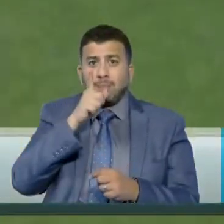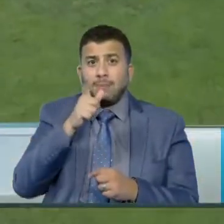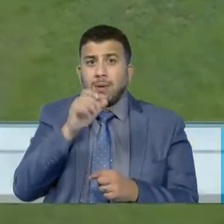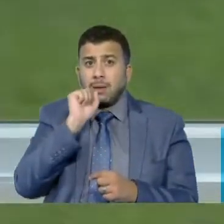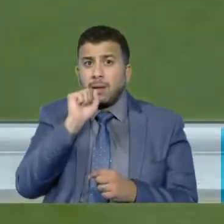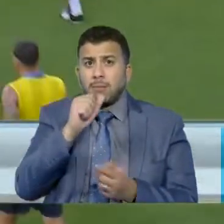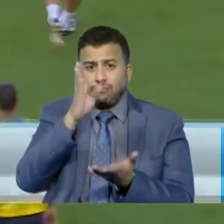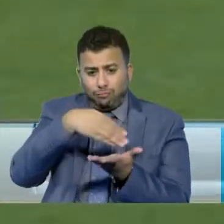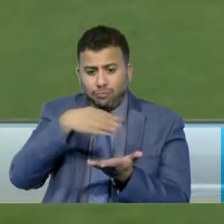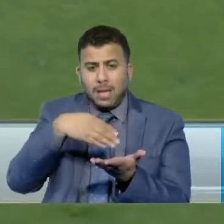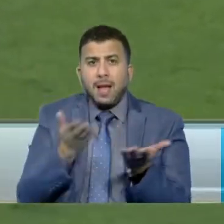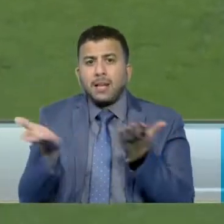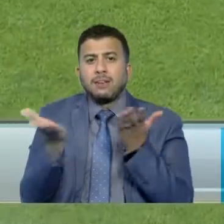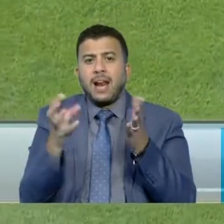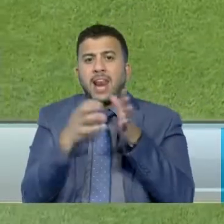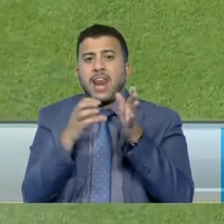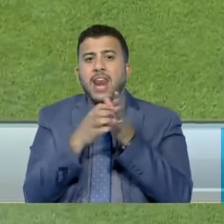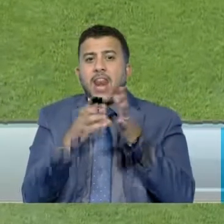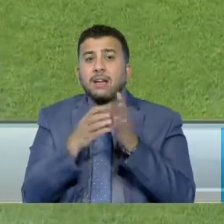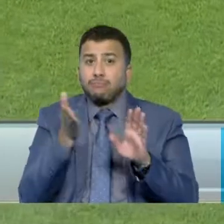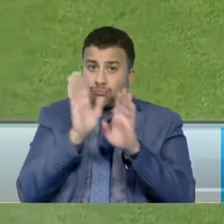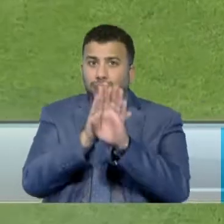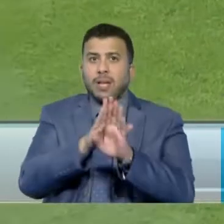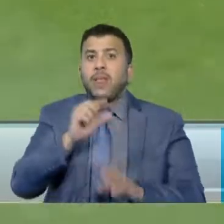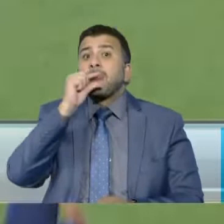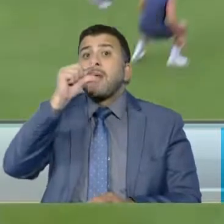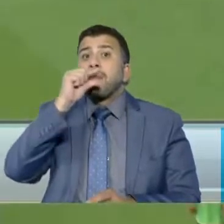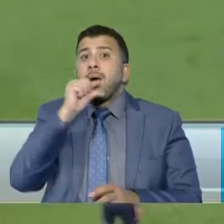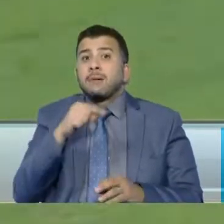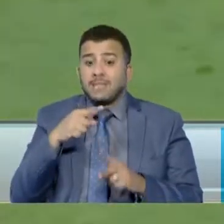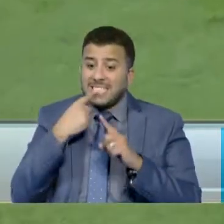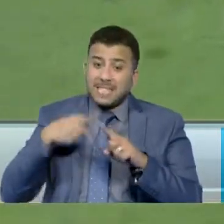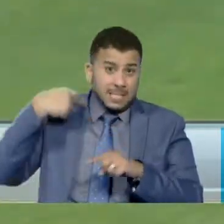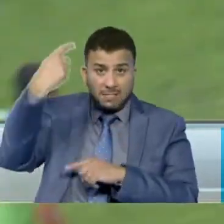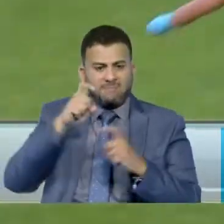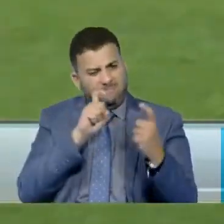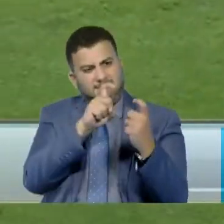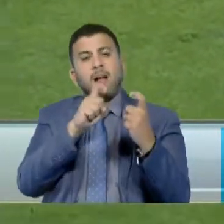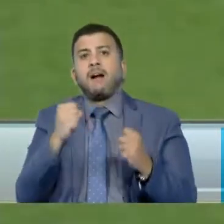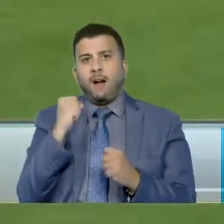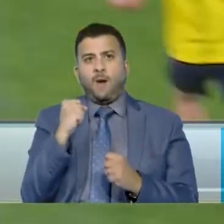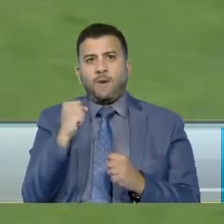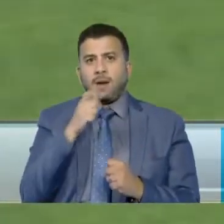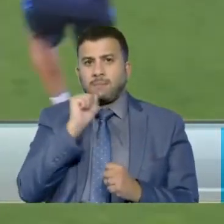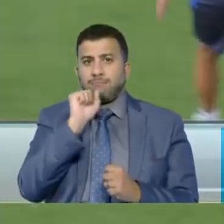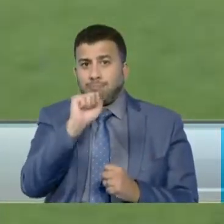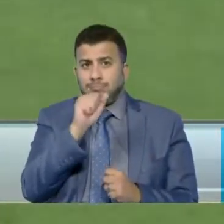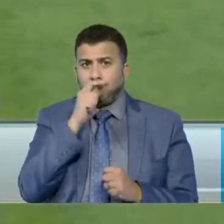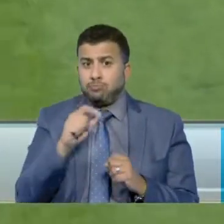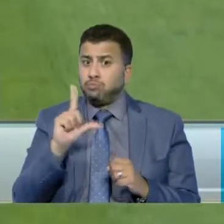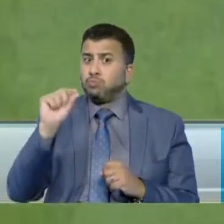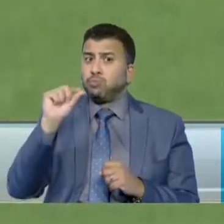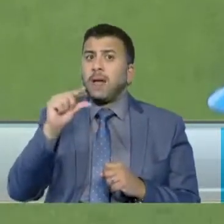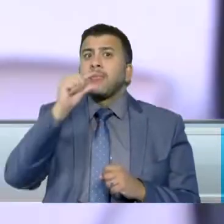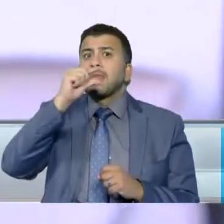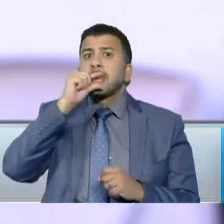الصفقة ضمن خطة إدارة النادي لتدعيم صفوف الفريق استعدادا للموسم القادم، ويقدم البخيت حاليا مستويات رائعة